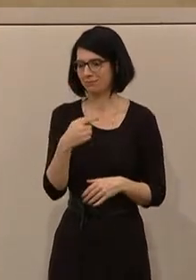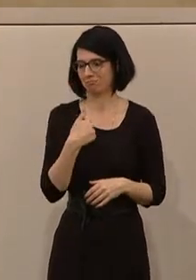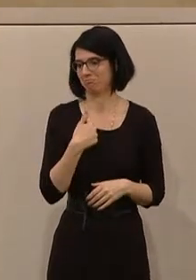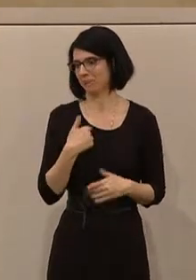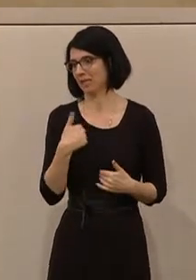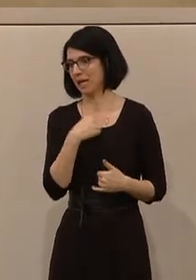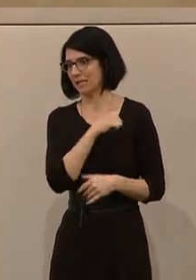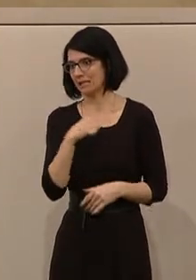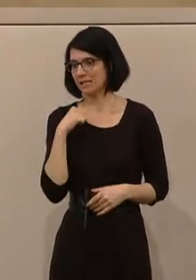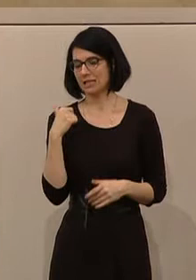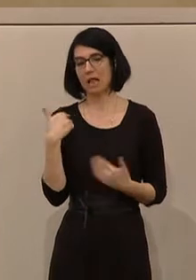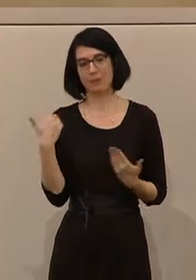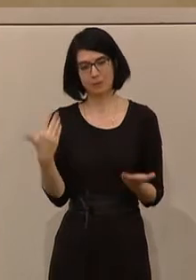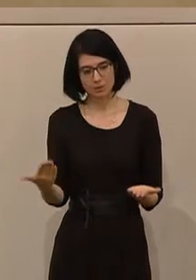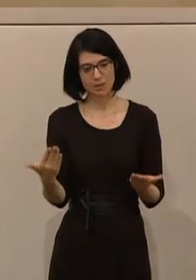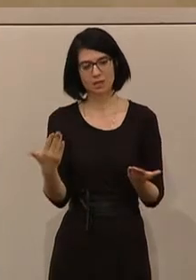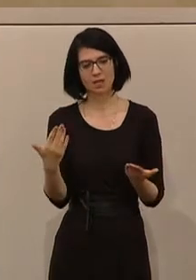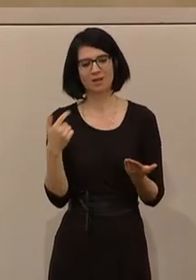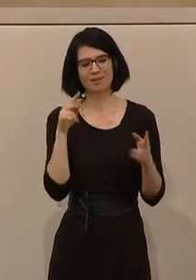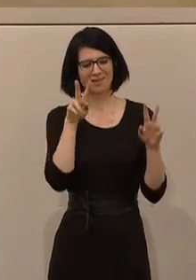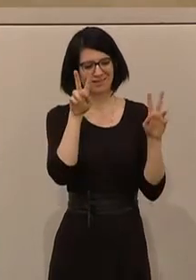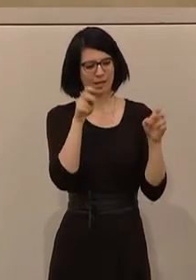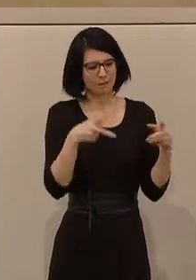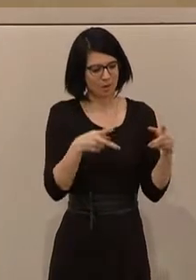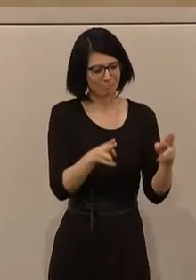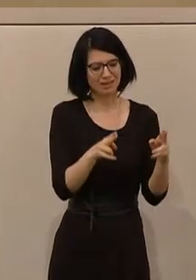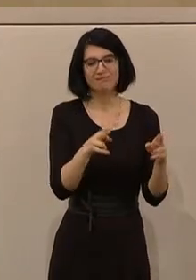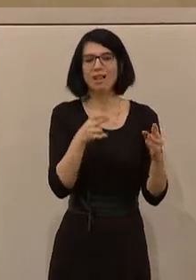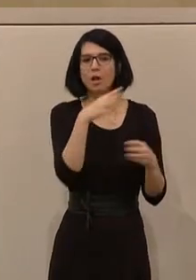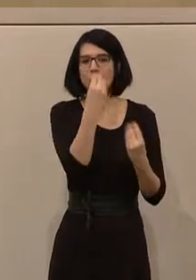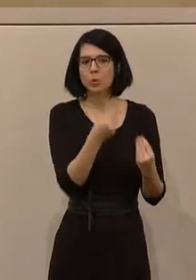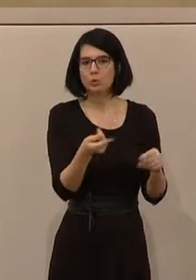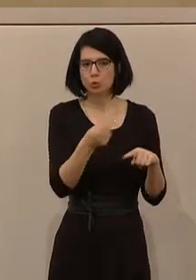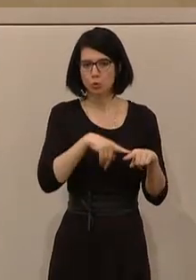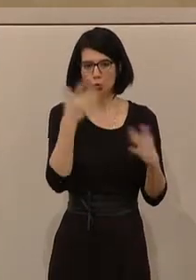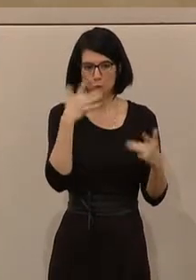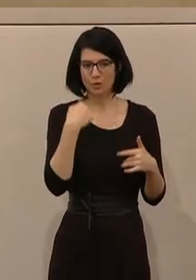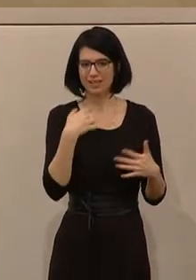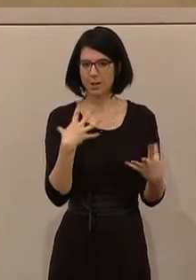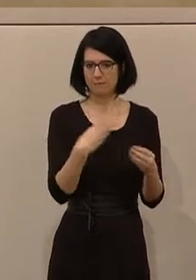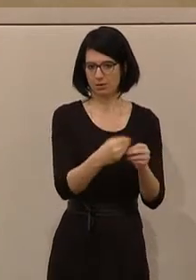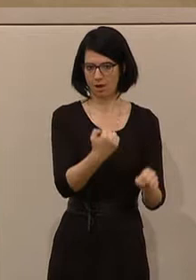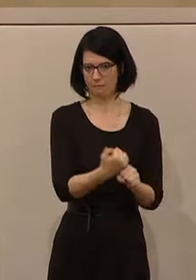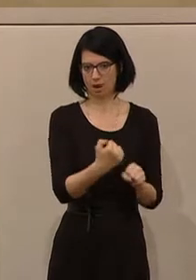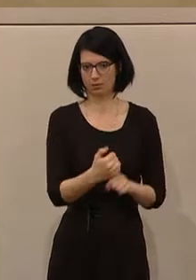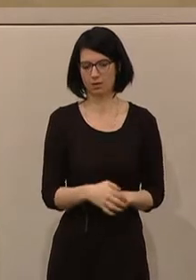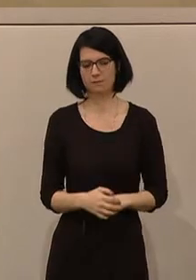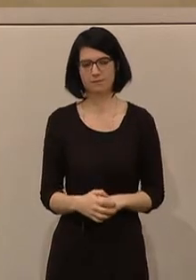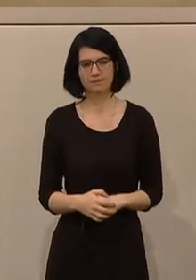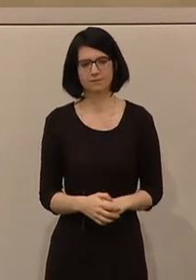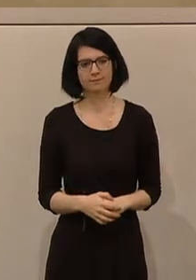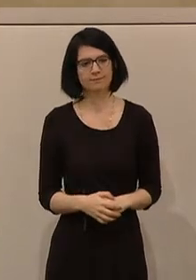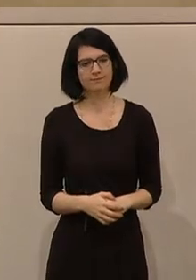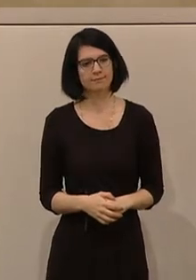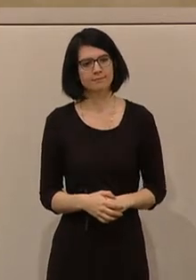ja die Ehre, auch beim Kapitel Kunst und Kultur beim Programm der Bundesregierung mitzuarbeiten. Und da haben wir